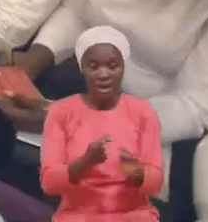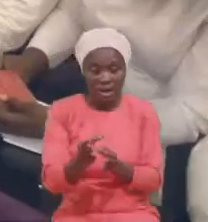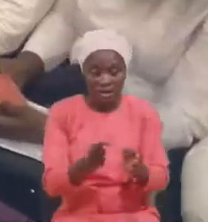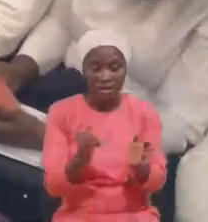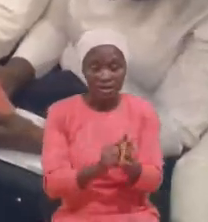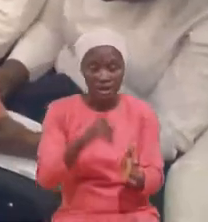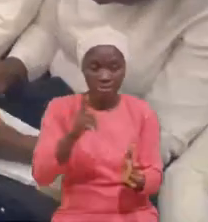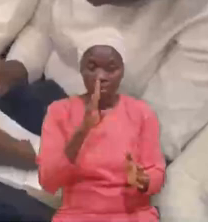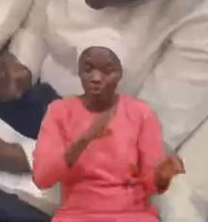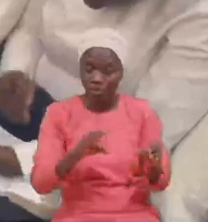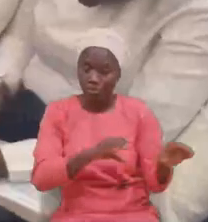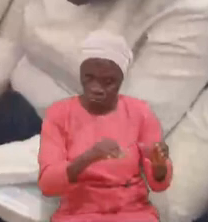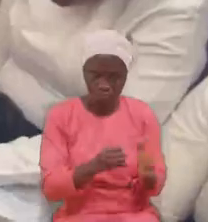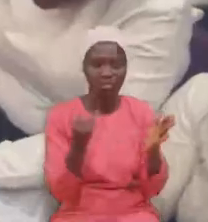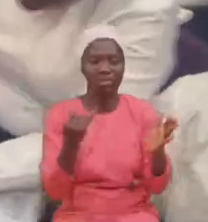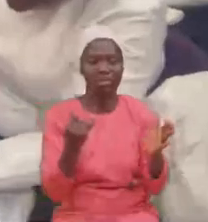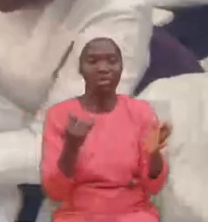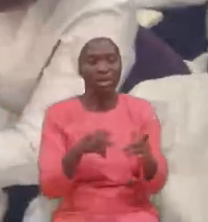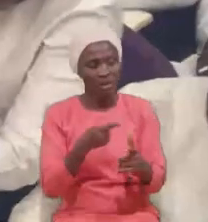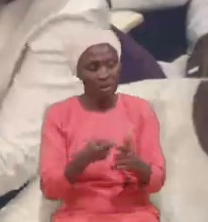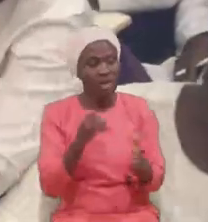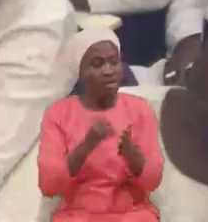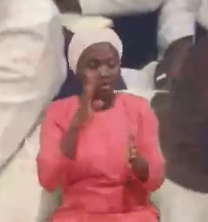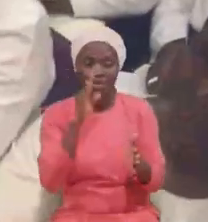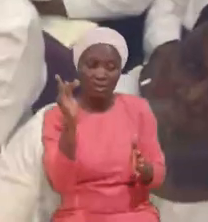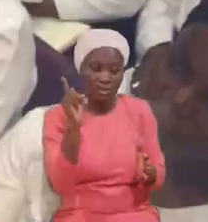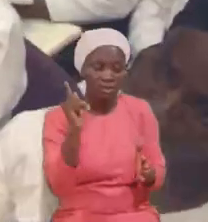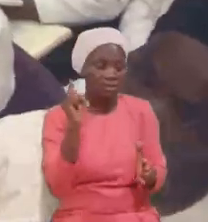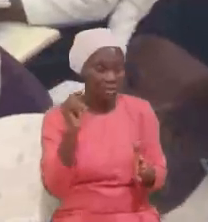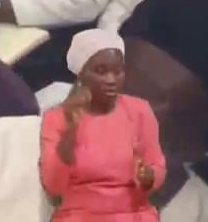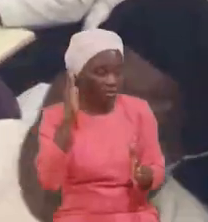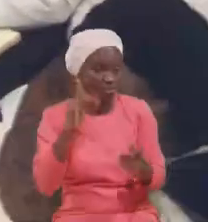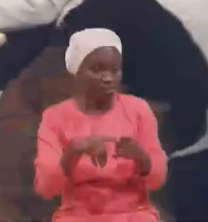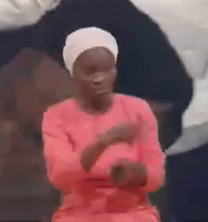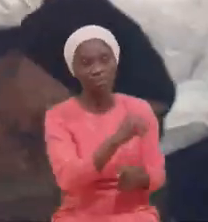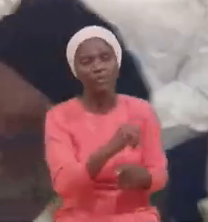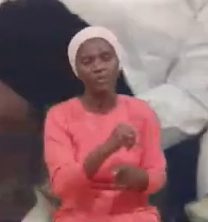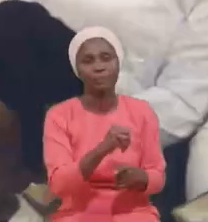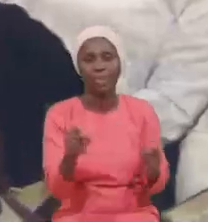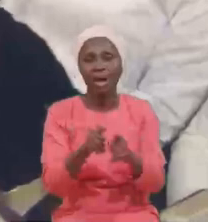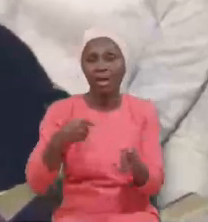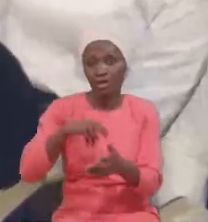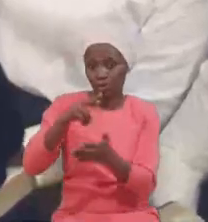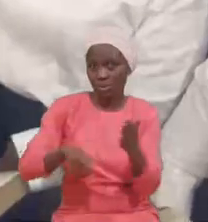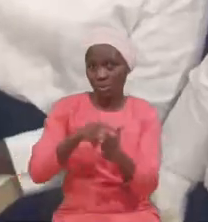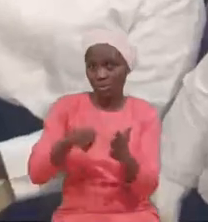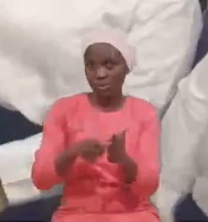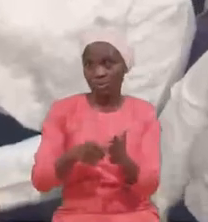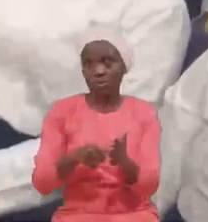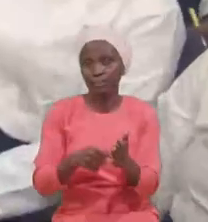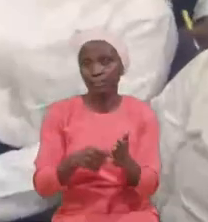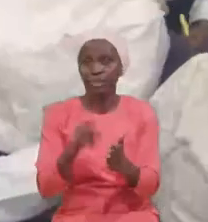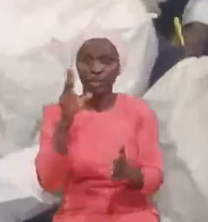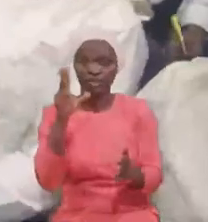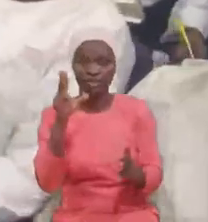a prescrit de faire, va le faire, que cela leur soit un témoignage. Comme on voit ce passage très important, numéro